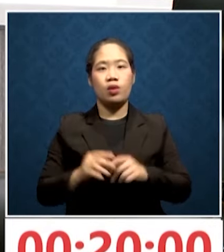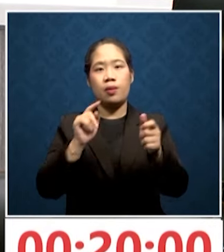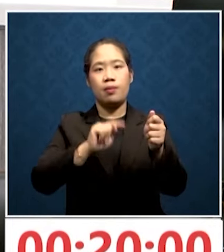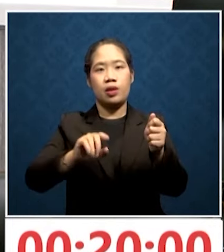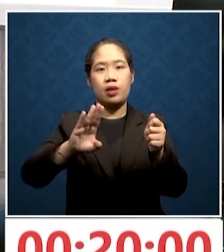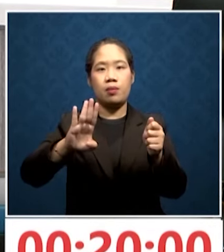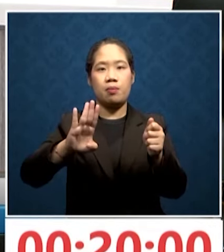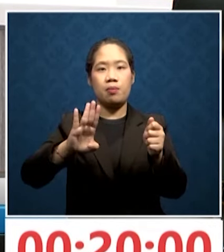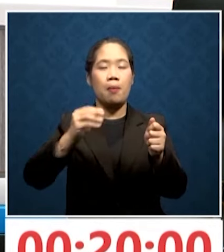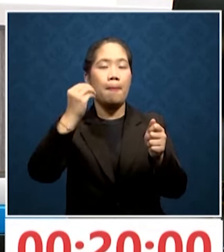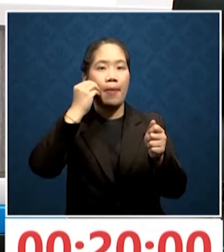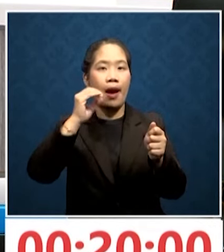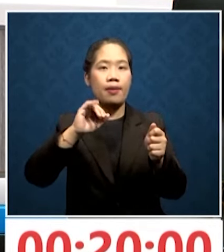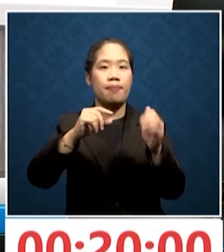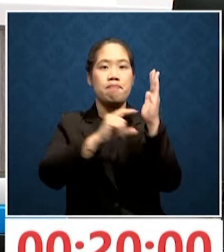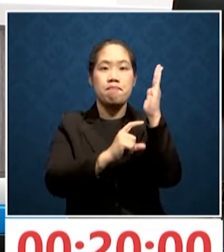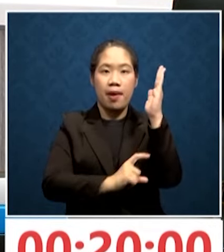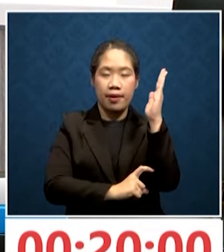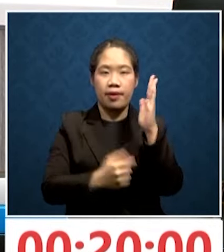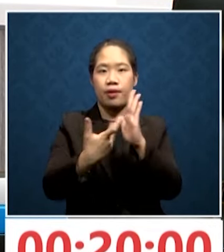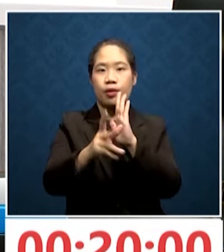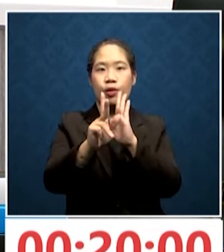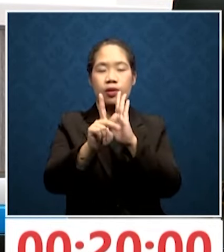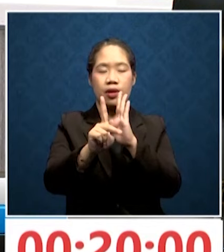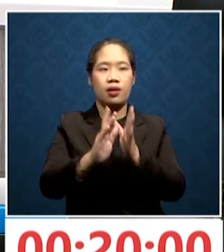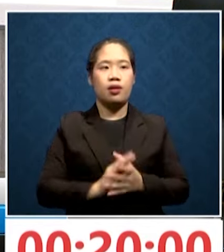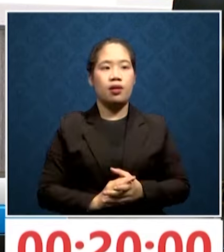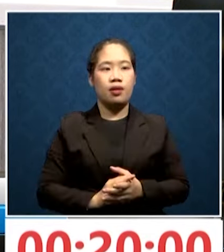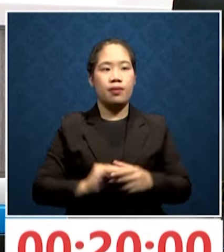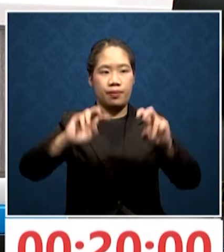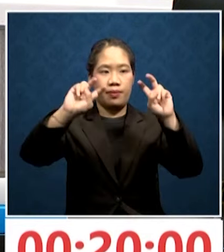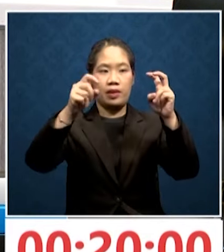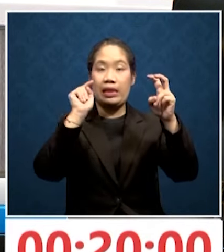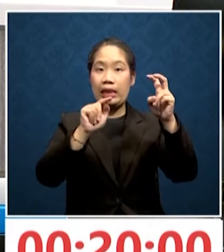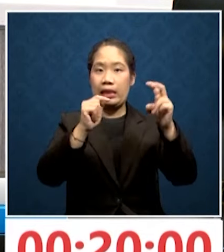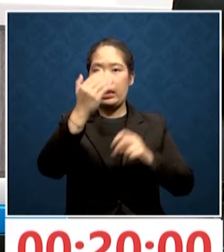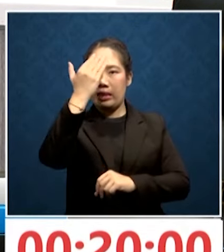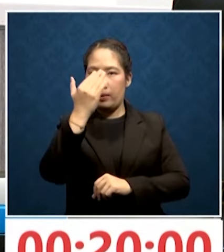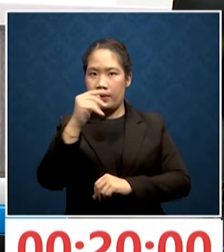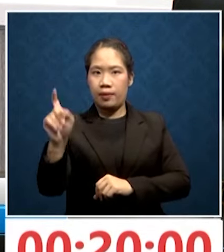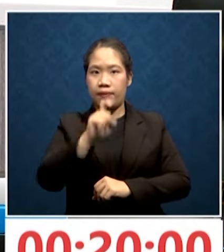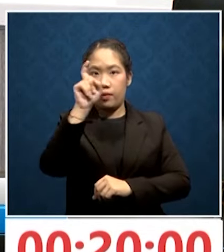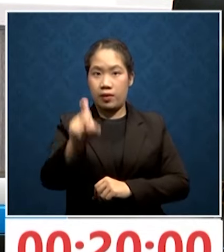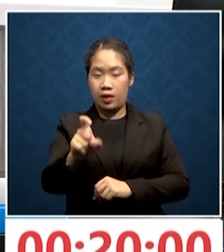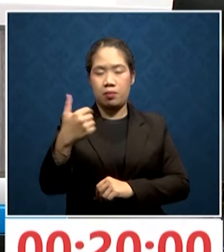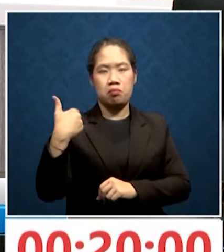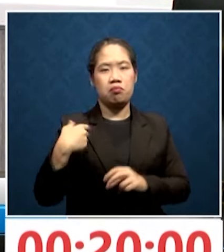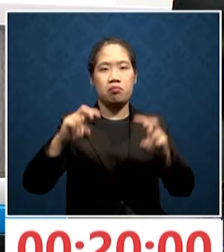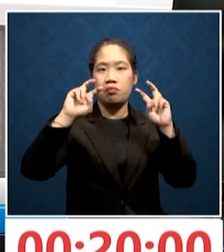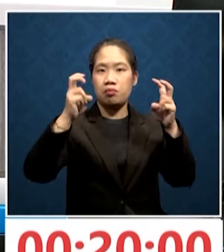ไผ่จังหวัดขอนแก่นท่านประธานครับกระทู้นี้เป็นกระทู้ที่มีชื่อว่